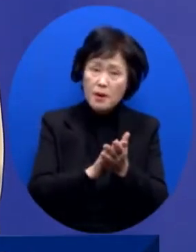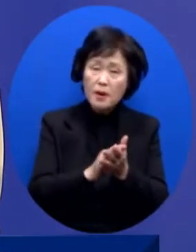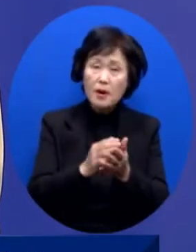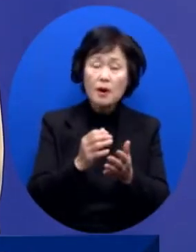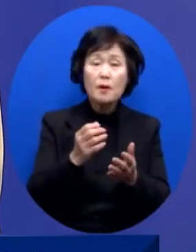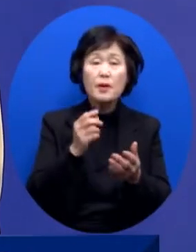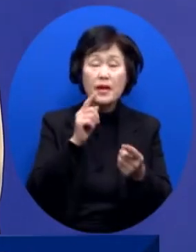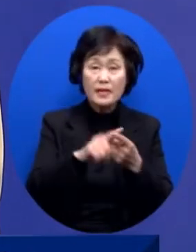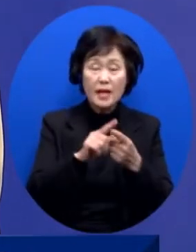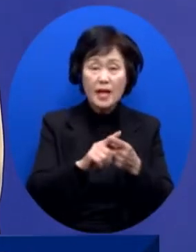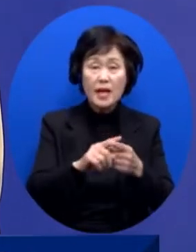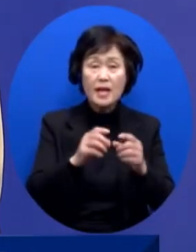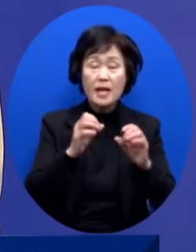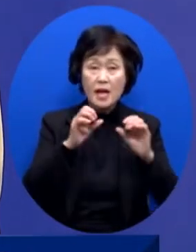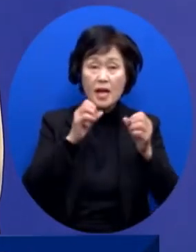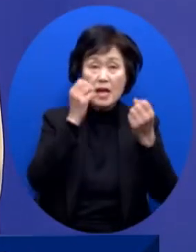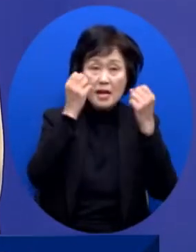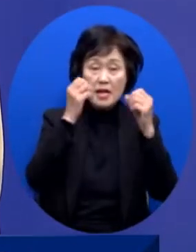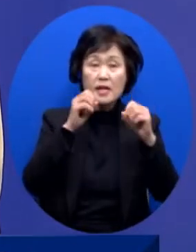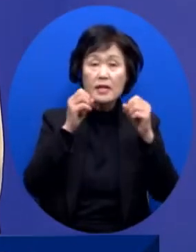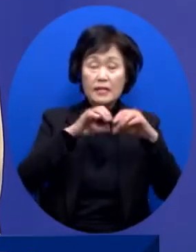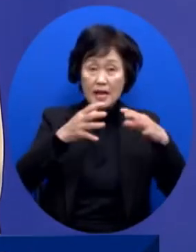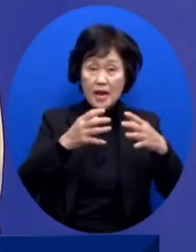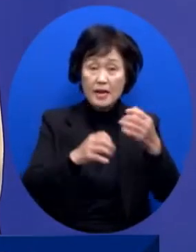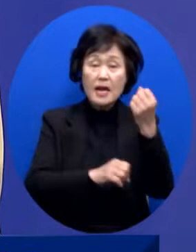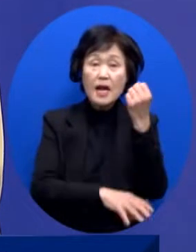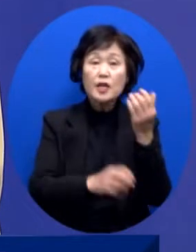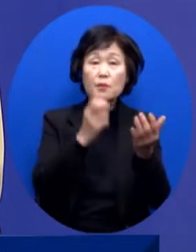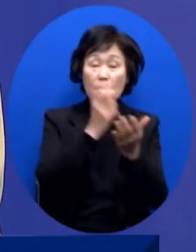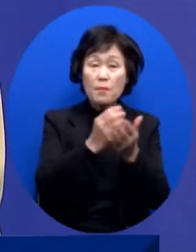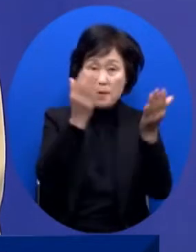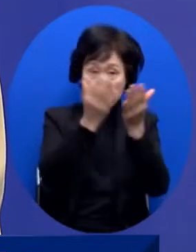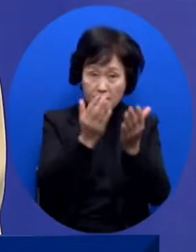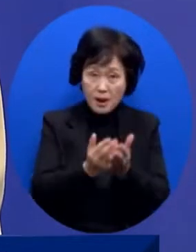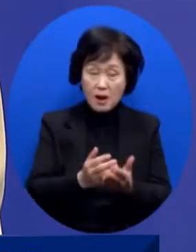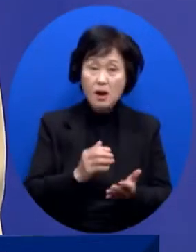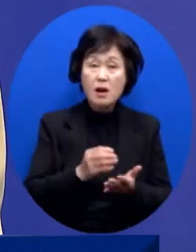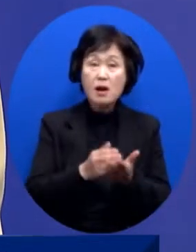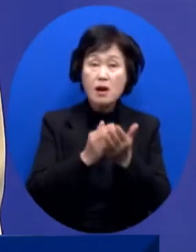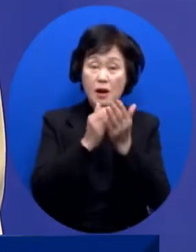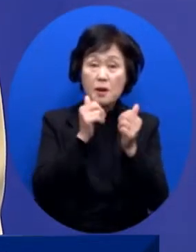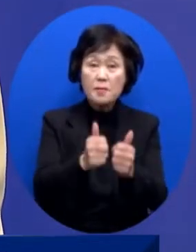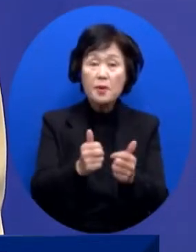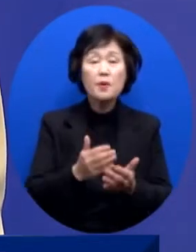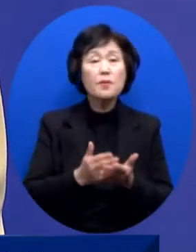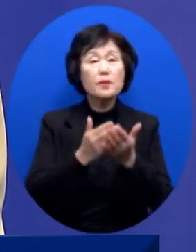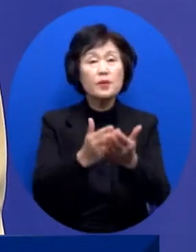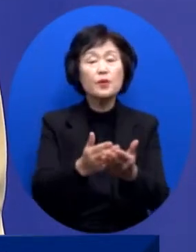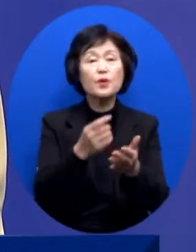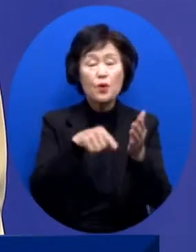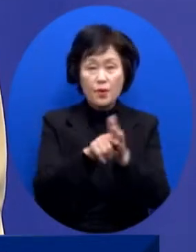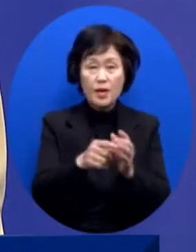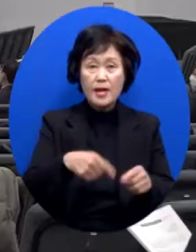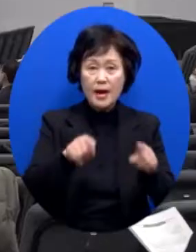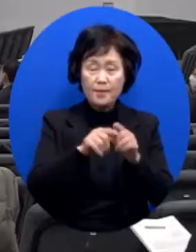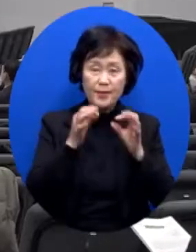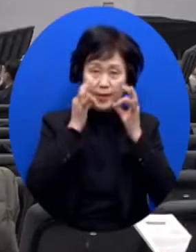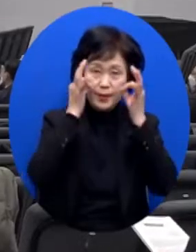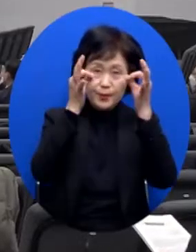진행하고 4군 영의 투명성을 높이기 위해서도 함께 노력할 것을 다짐했습니다 김민혜 기자입니다